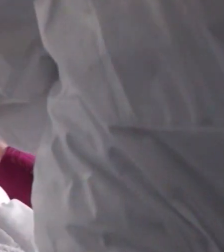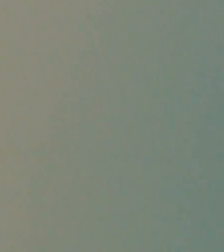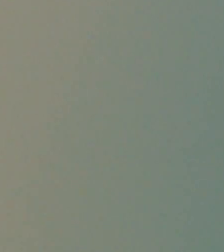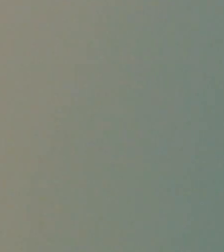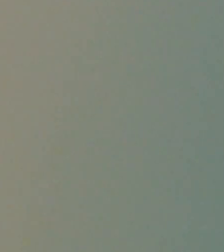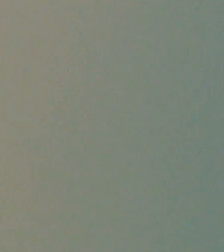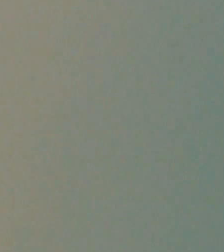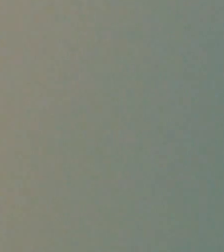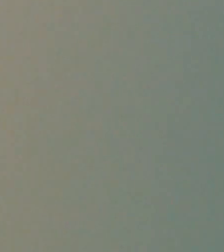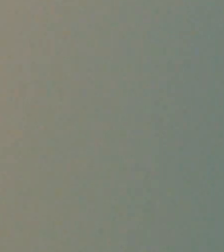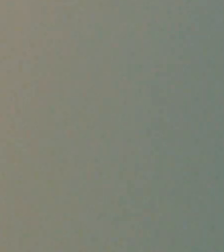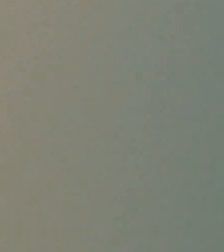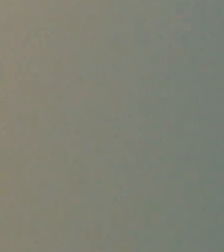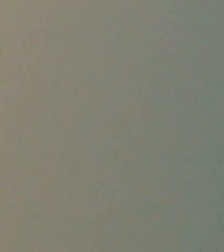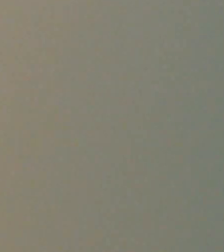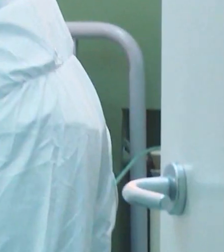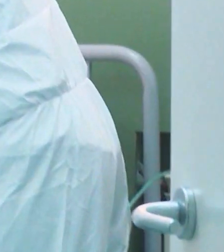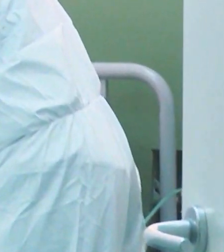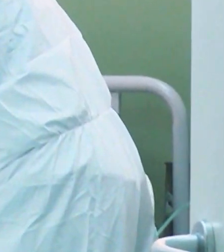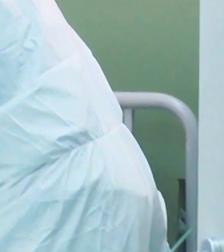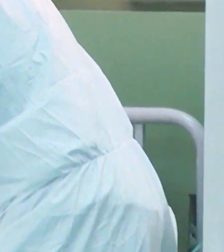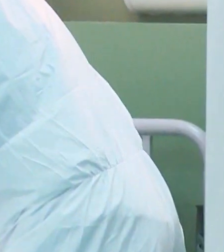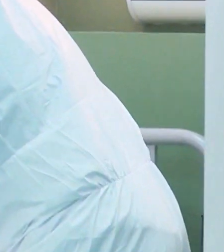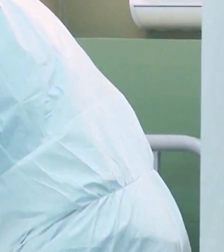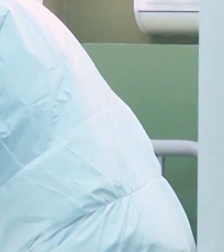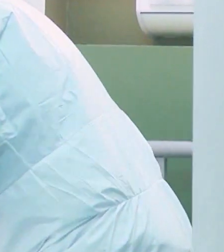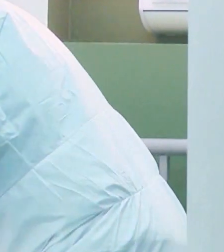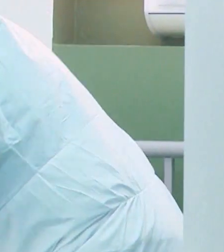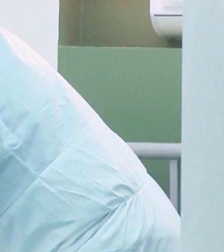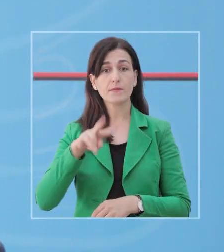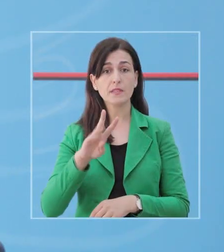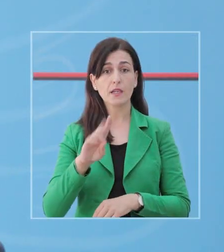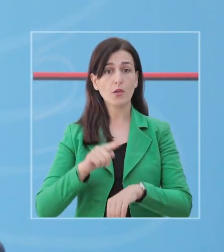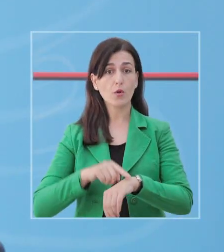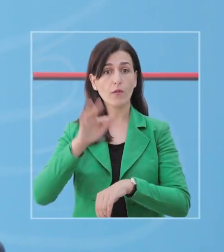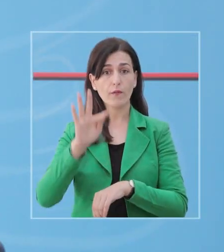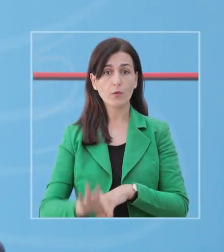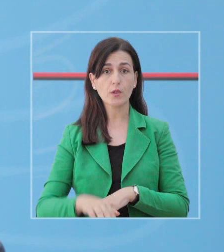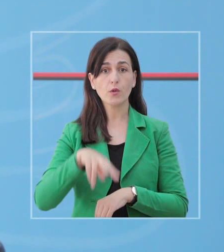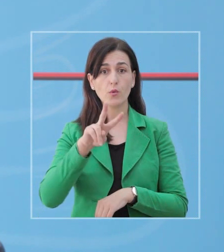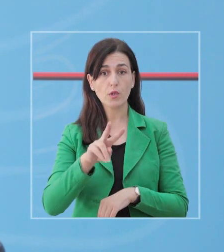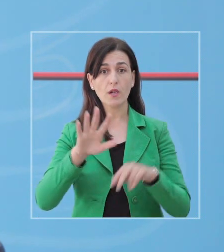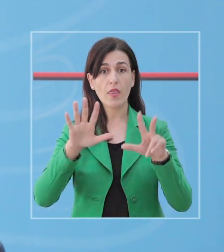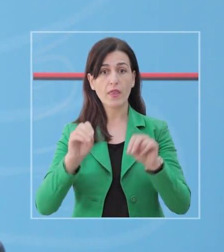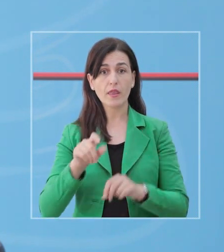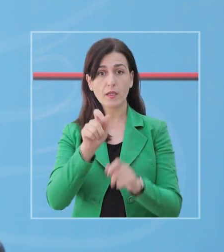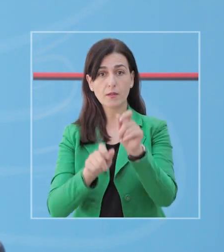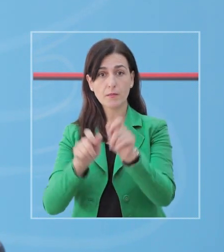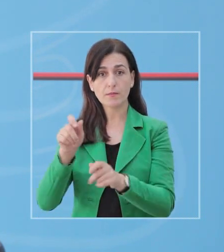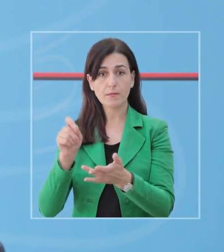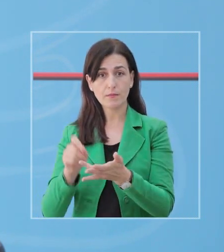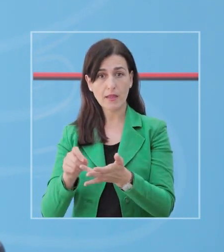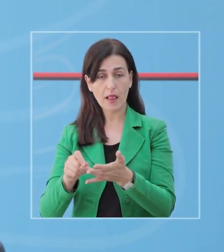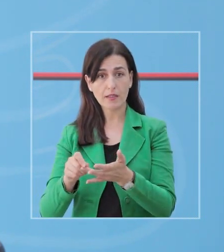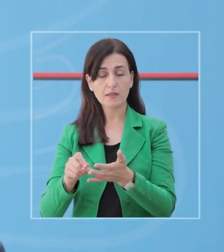Ministria e shëndetsis që rojë se kemi së rishë vatrat të reja infekcioni. Janë kryer 280 testime për të dyshuar të